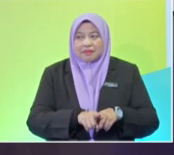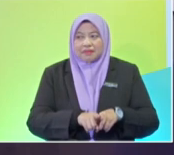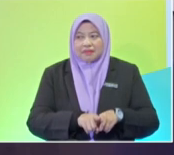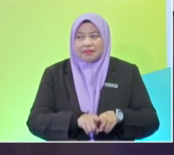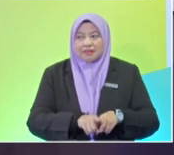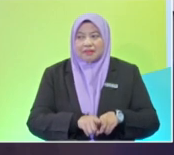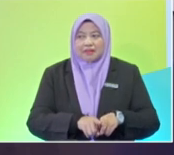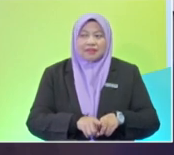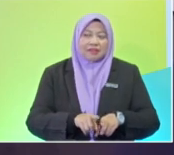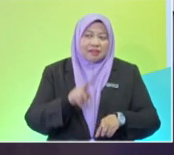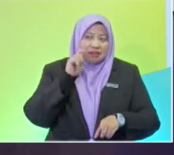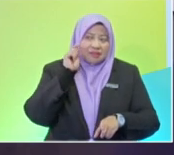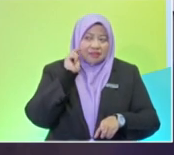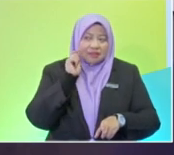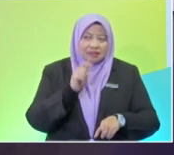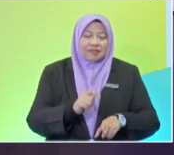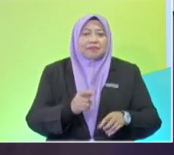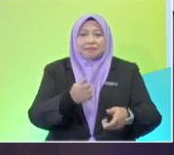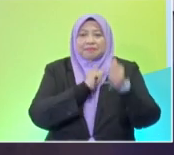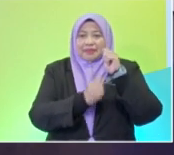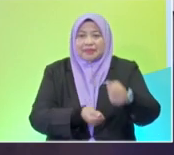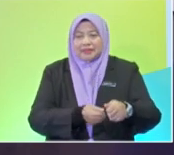yang dibuat sendiri Oke